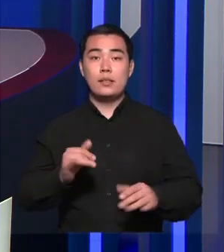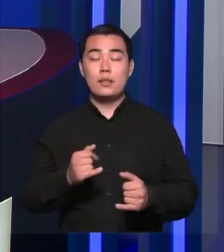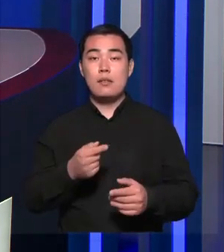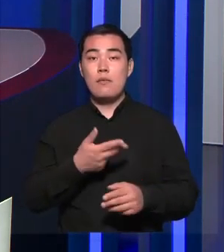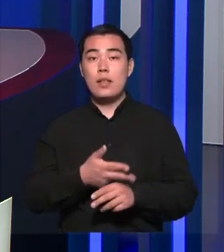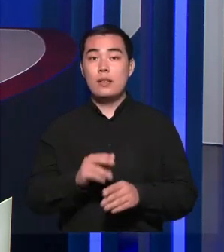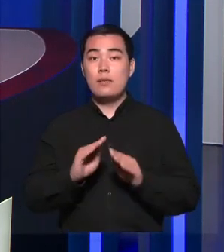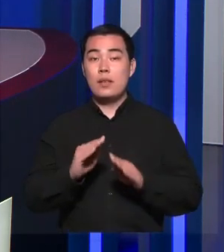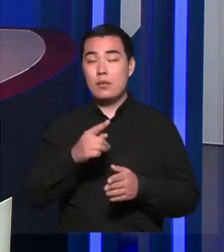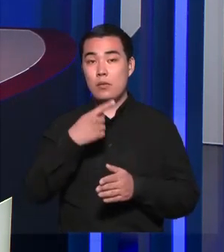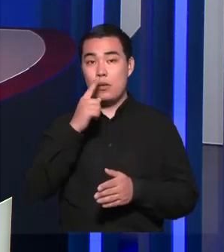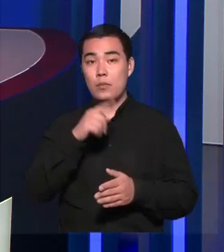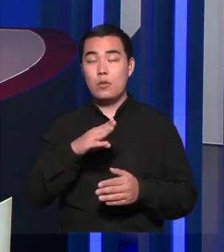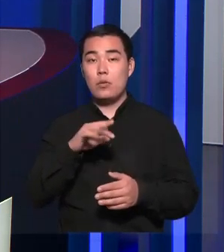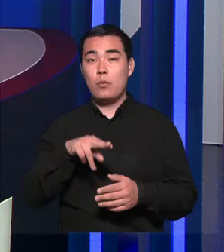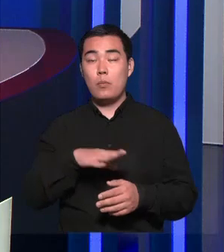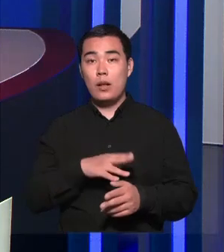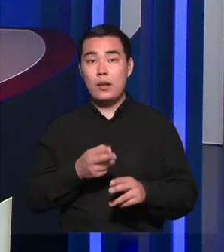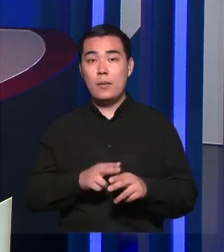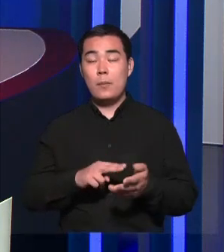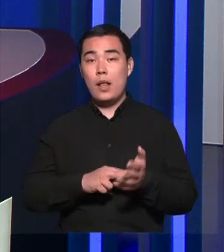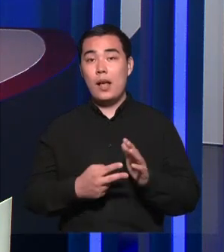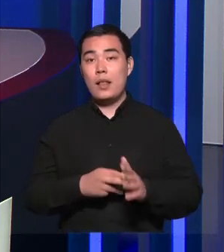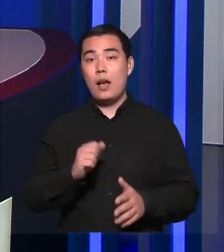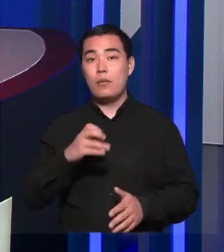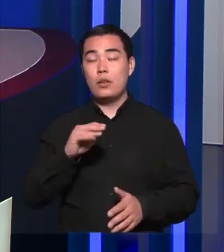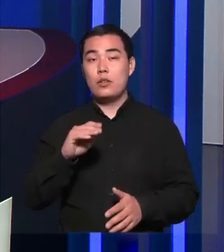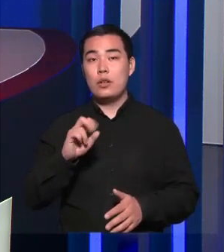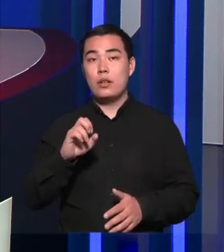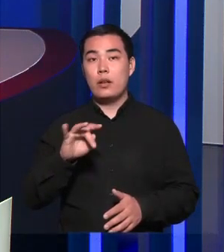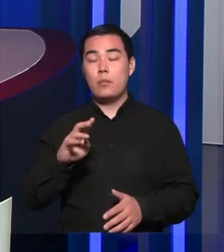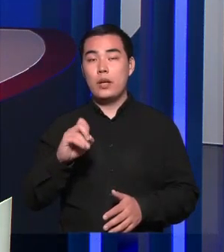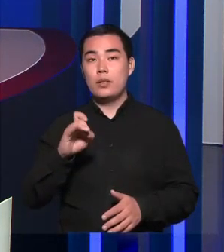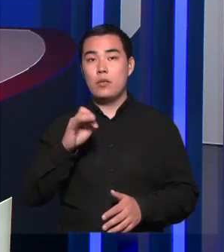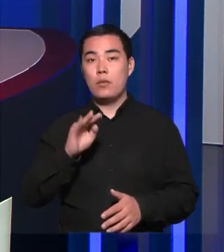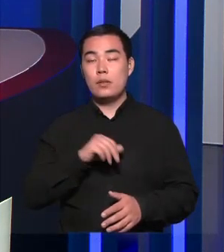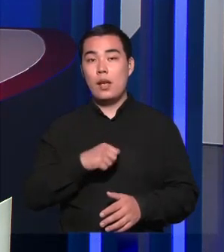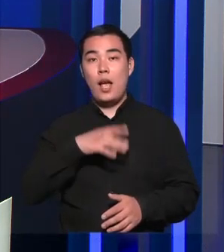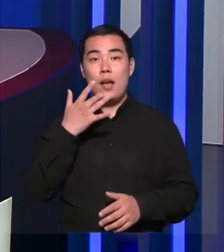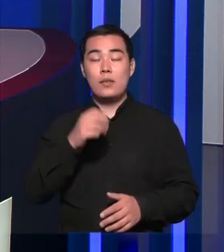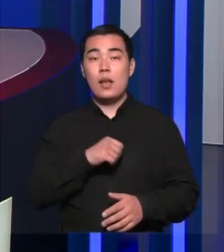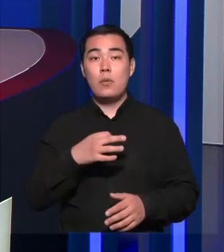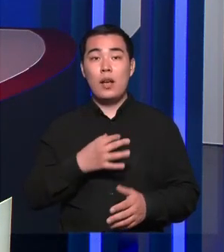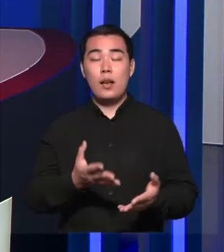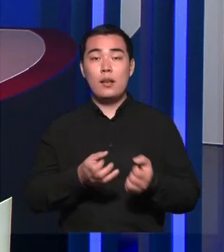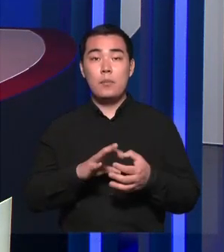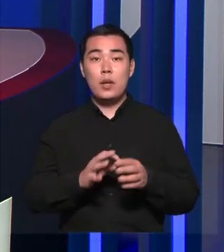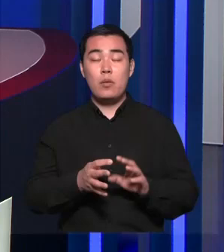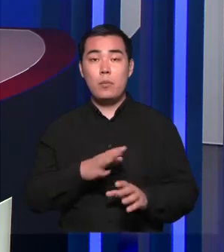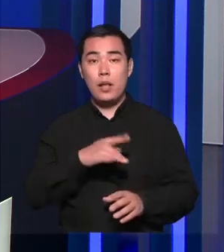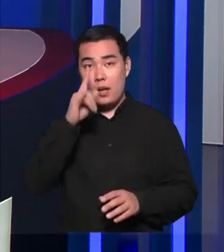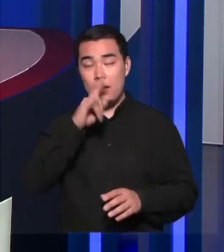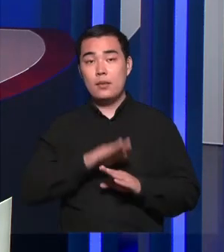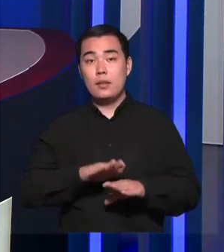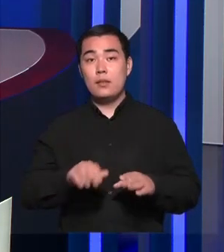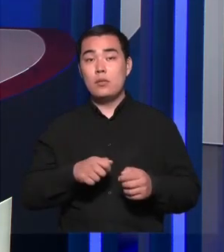деректі фильм номинациясында топ жарды. Жоба авторы Жанар Байсеміз шетелдіктер асырап алған қазақ балаларының тағдырымен танымын